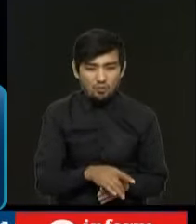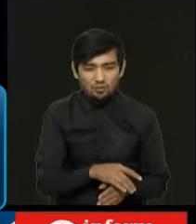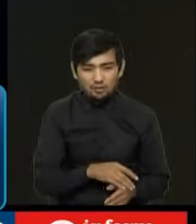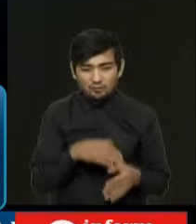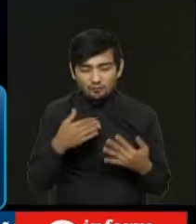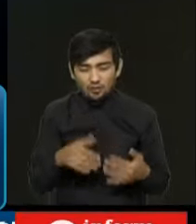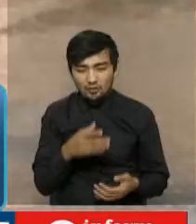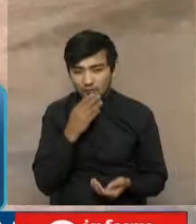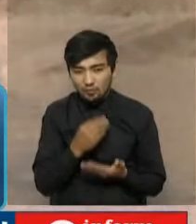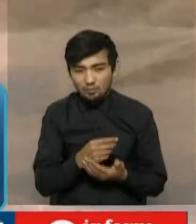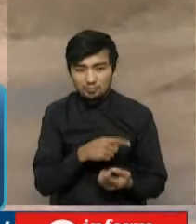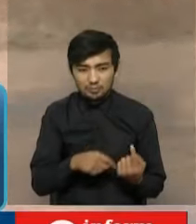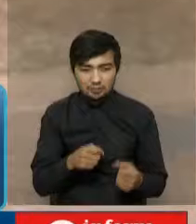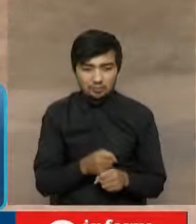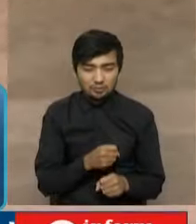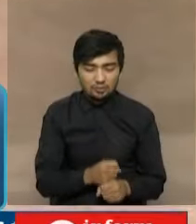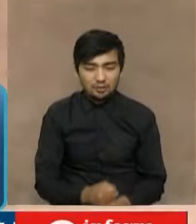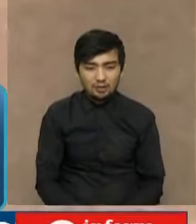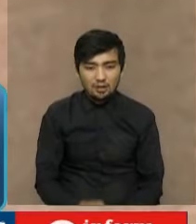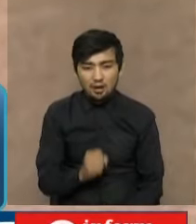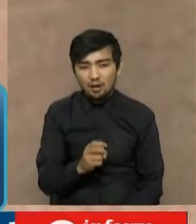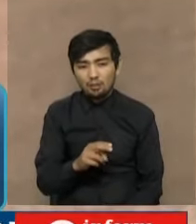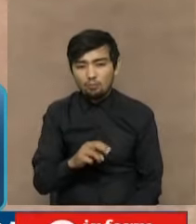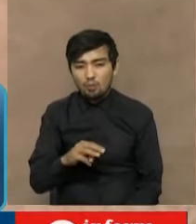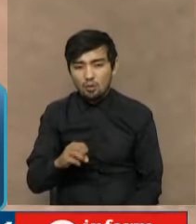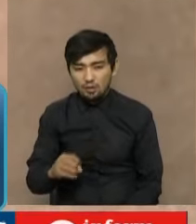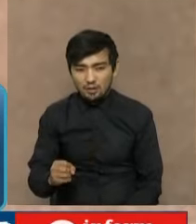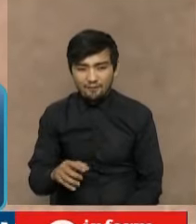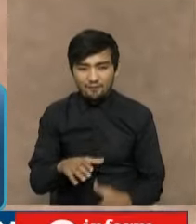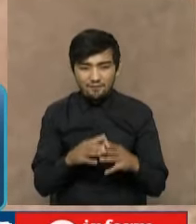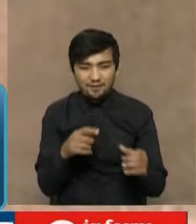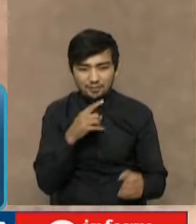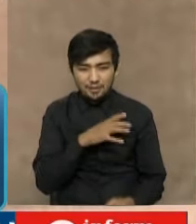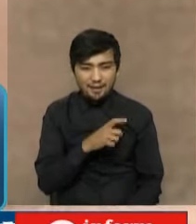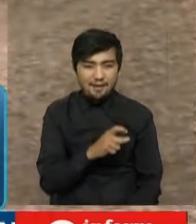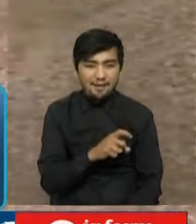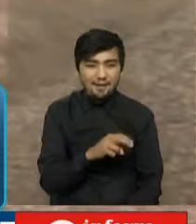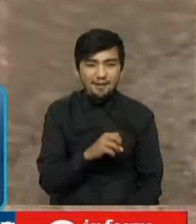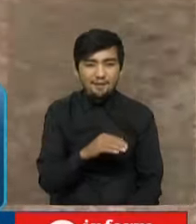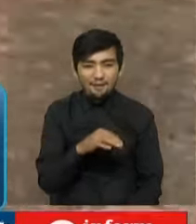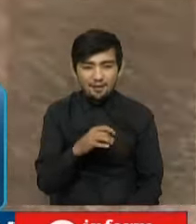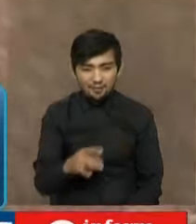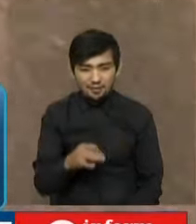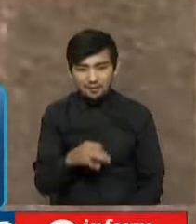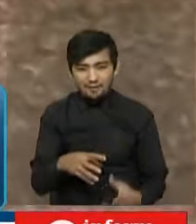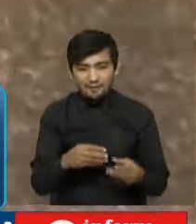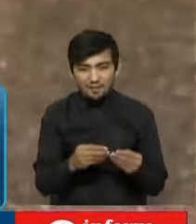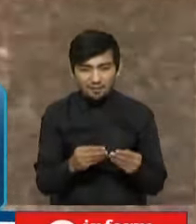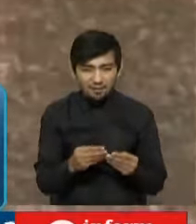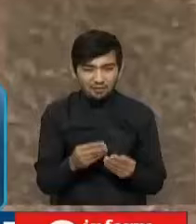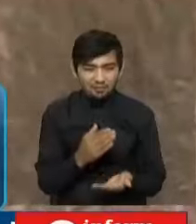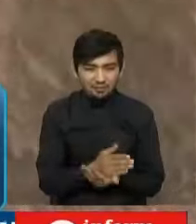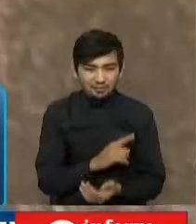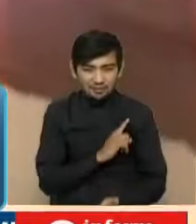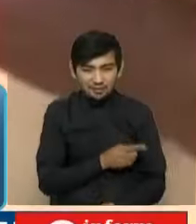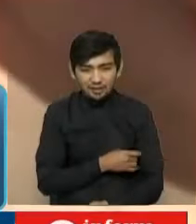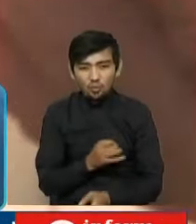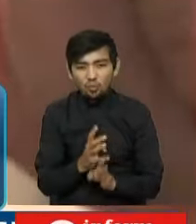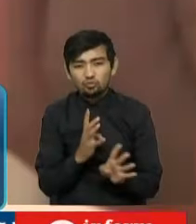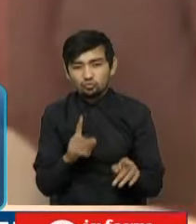свои предприятия. Акмолинские чиновники признают, что на элеваторы зерно поступает повышенной влажности. Есть и